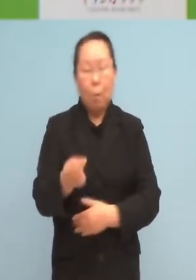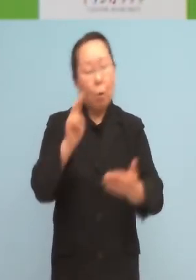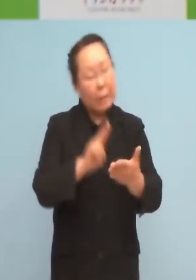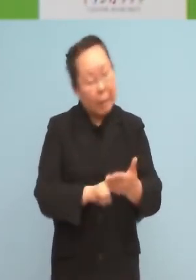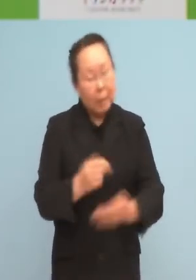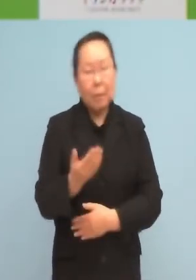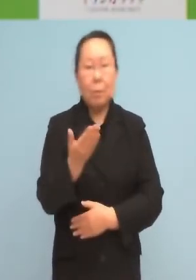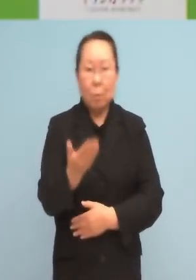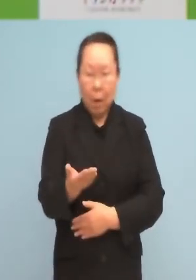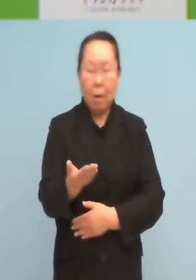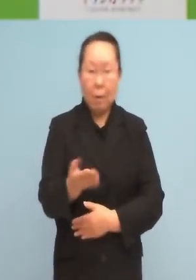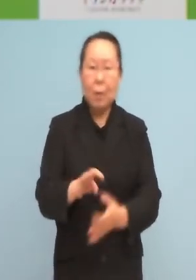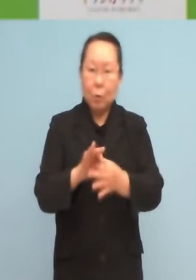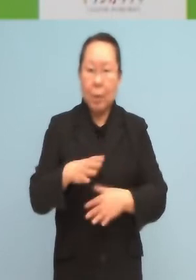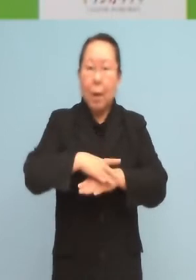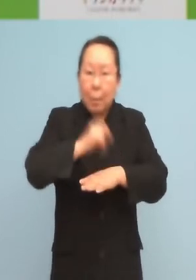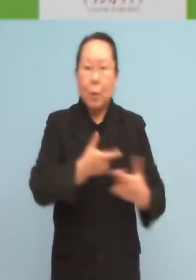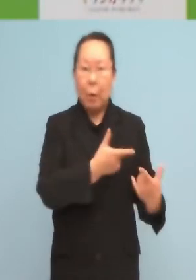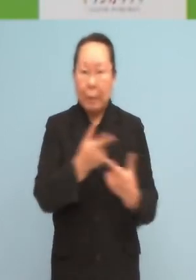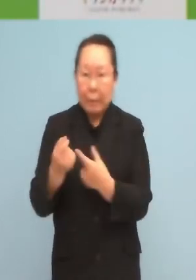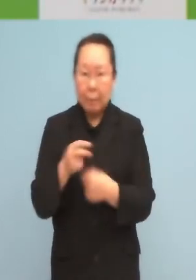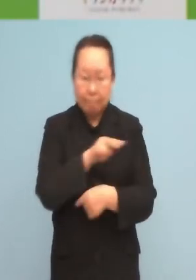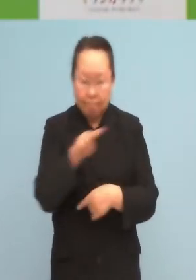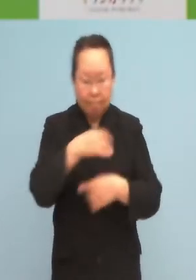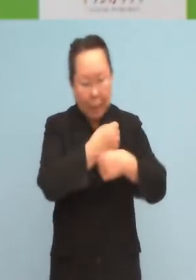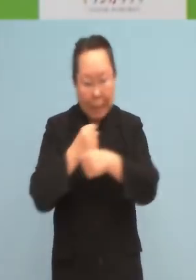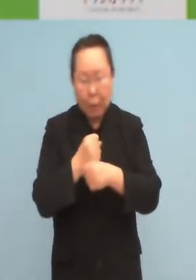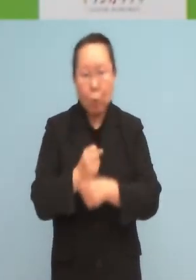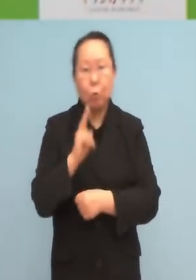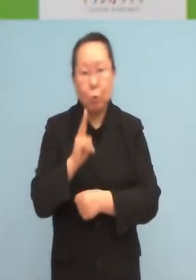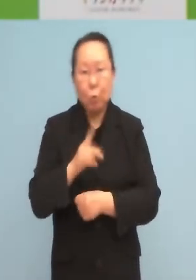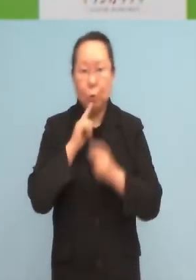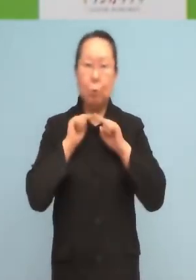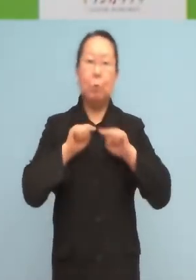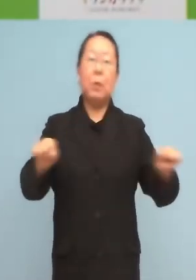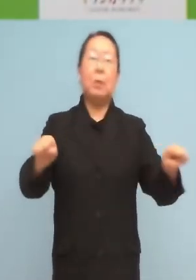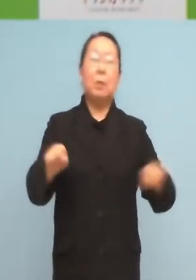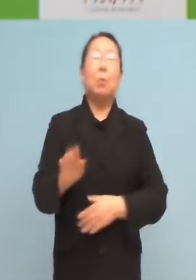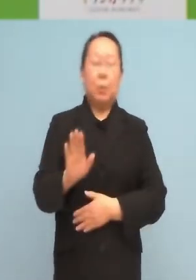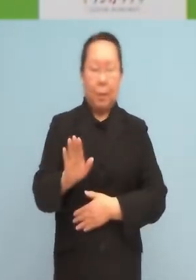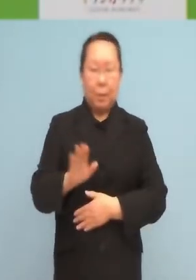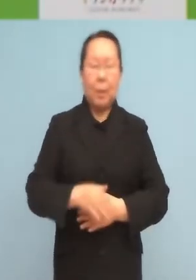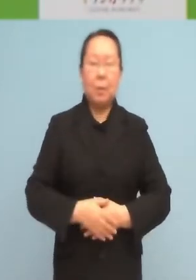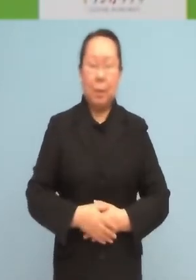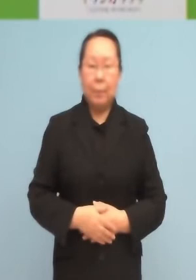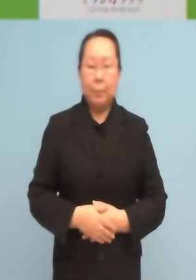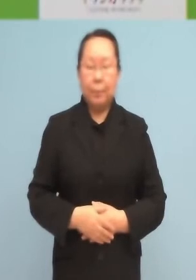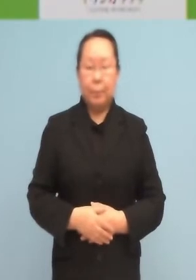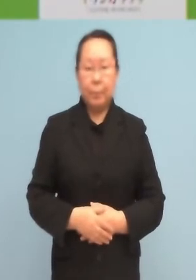ているのかということについて、まずはしっかり研究をするようにと、そういう指示を出したところで、あります